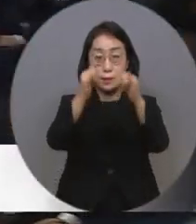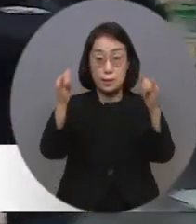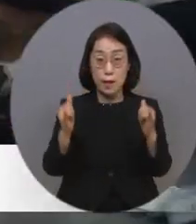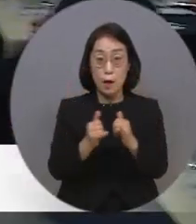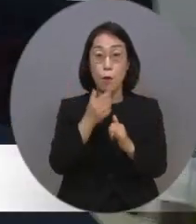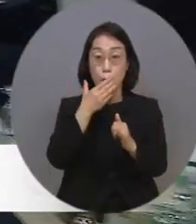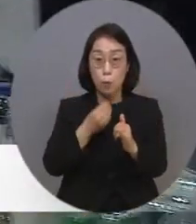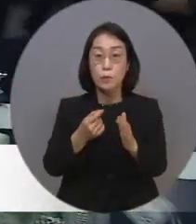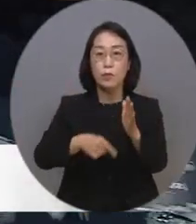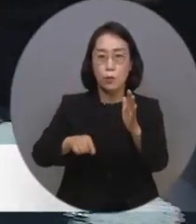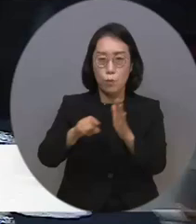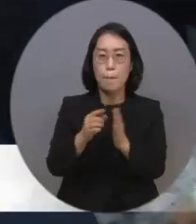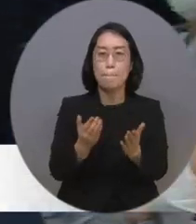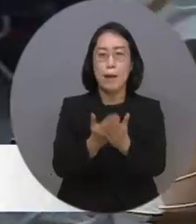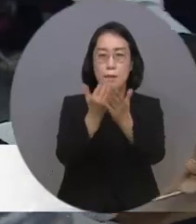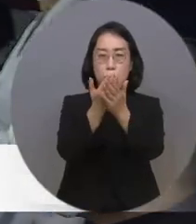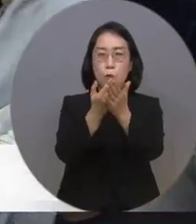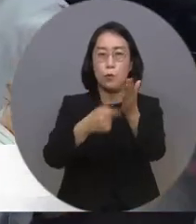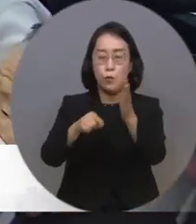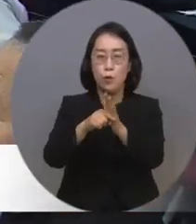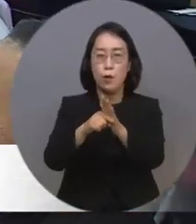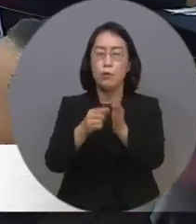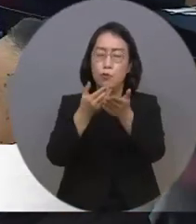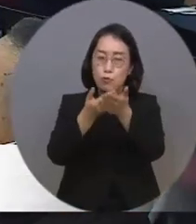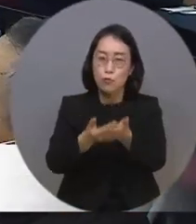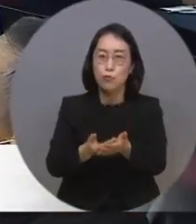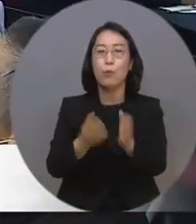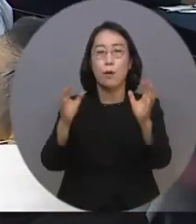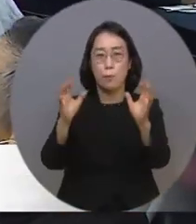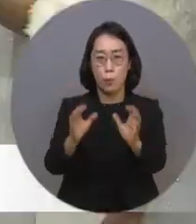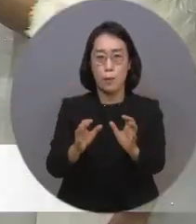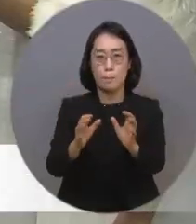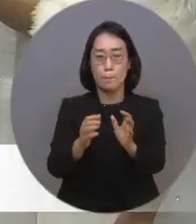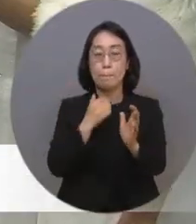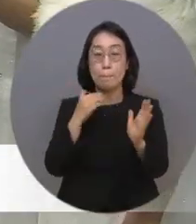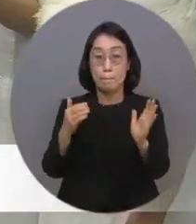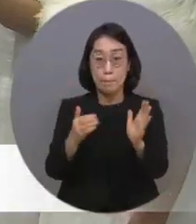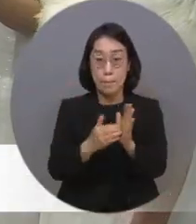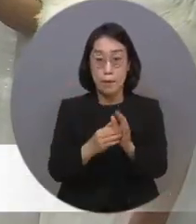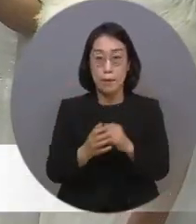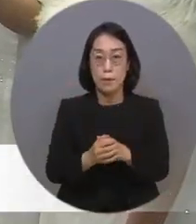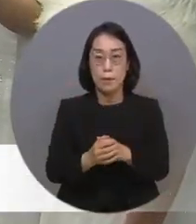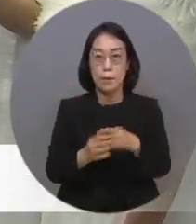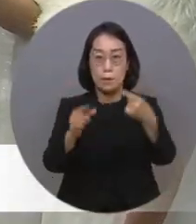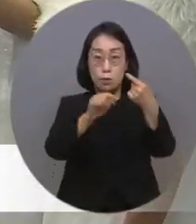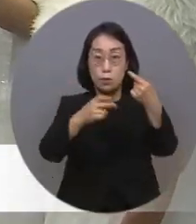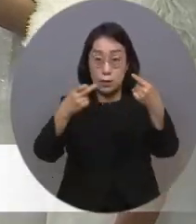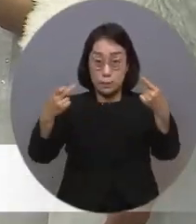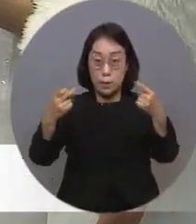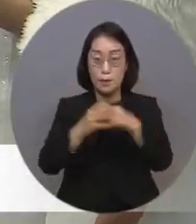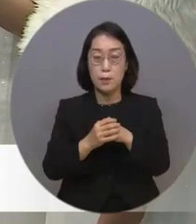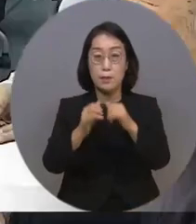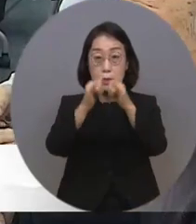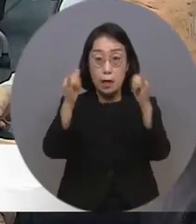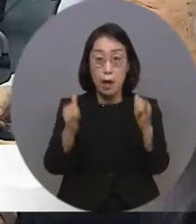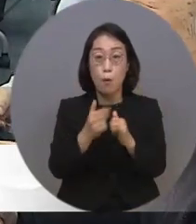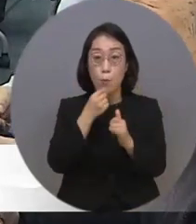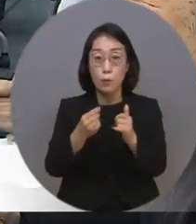사회복지계의 발전을 기원하는 뜻깊은 자리가 마련됐습니다. 지난 12일